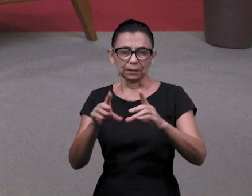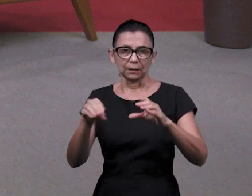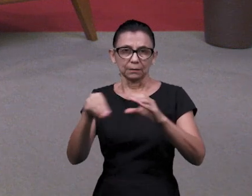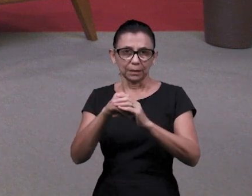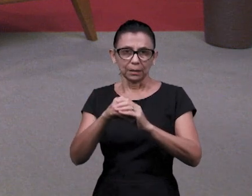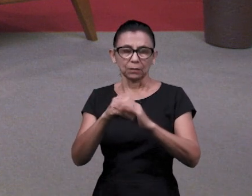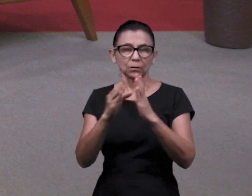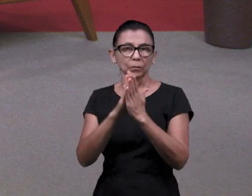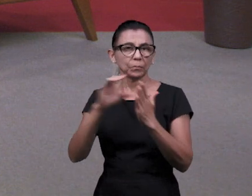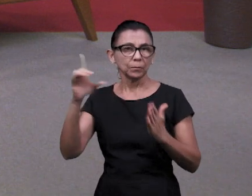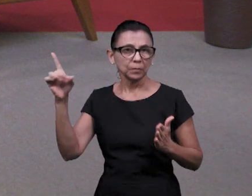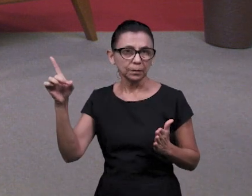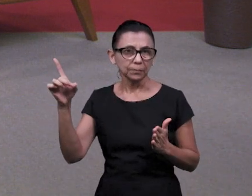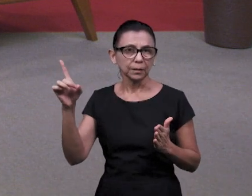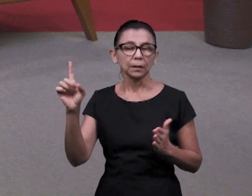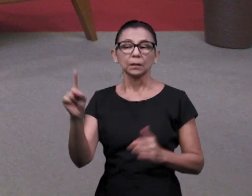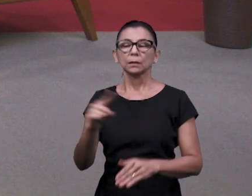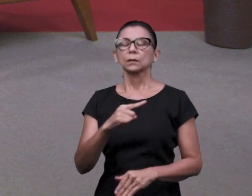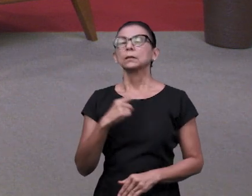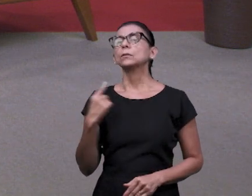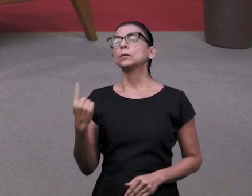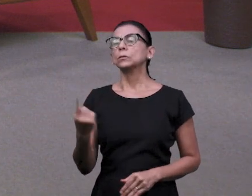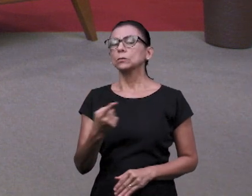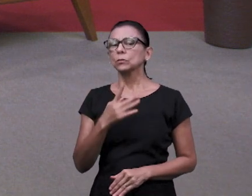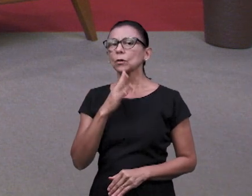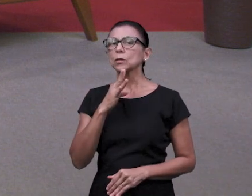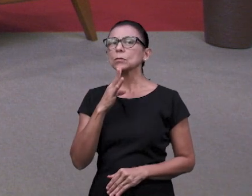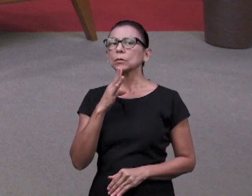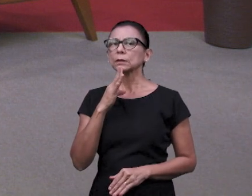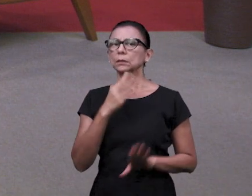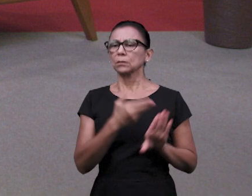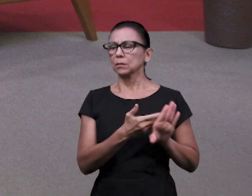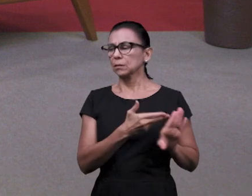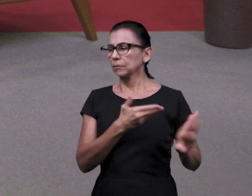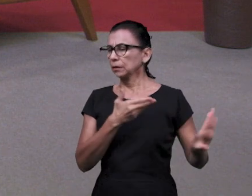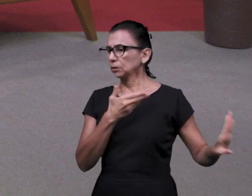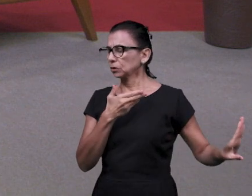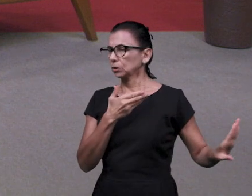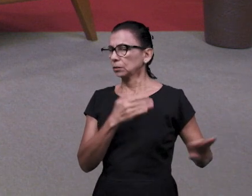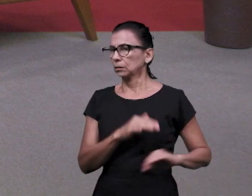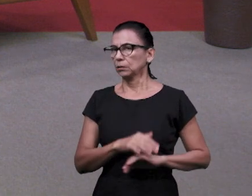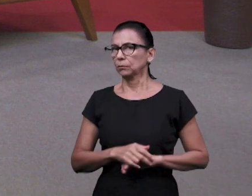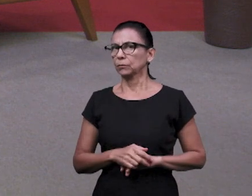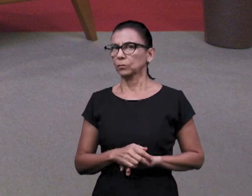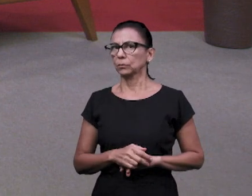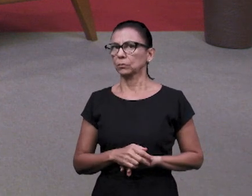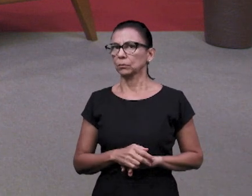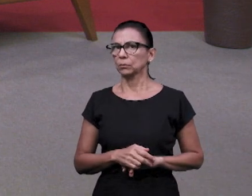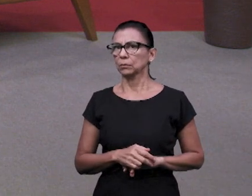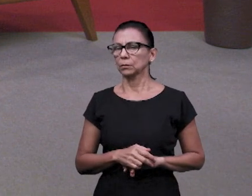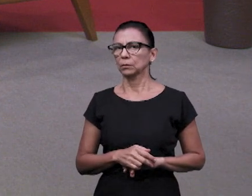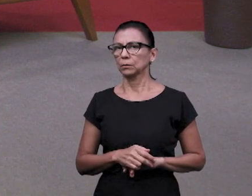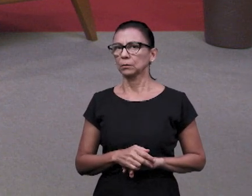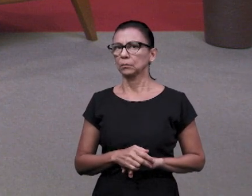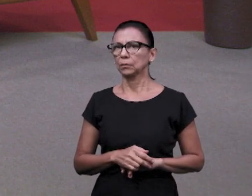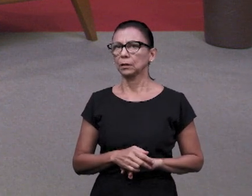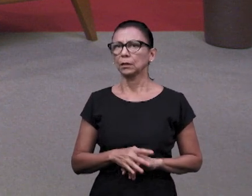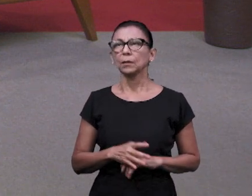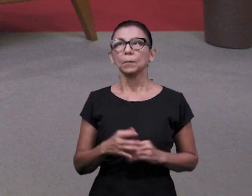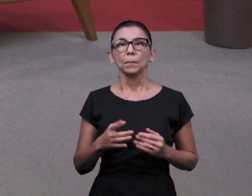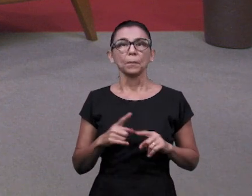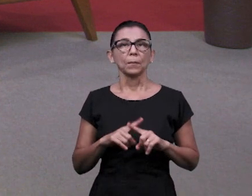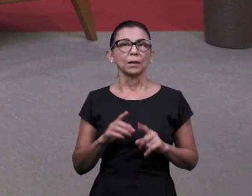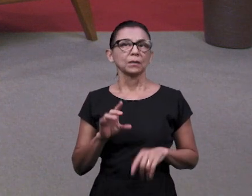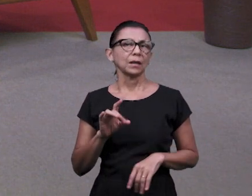connaissons cela, comme Daniel a dit, cela nous éloigne du péché du monde. Maintenant, il ne suffit pas de